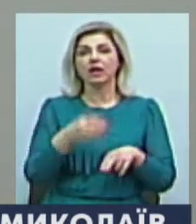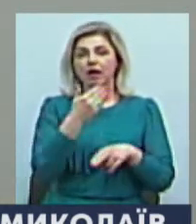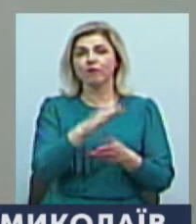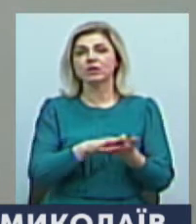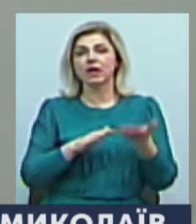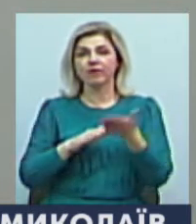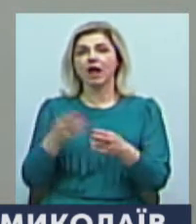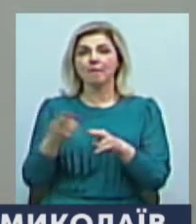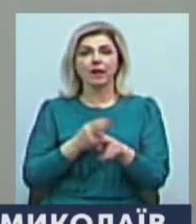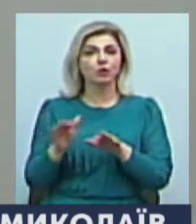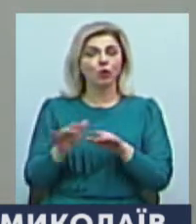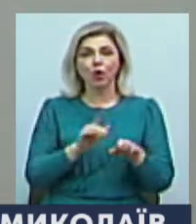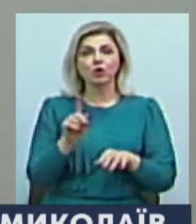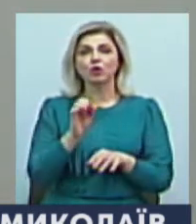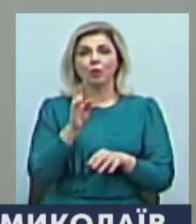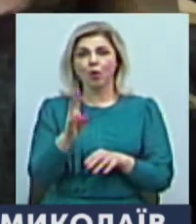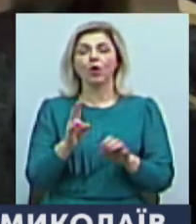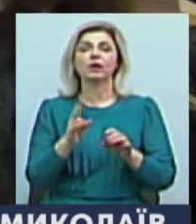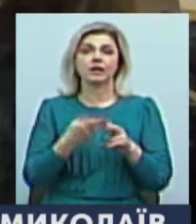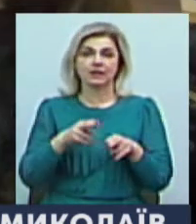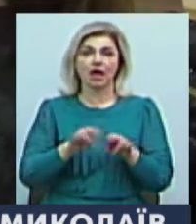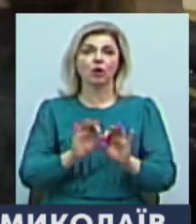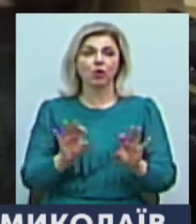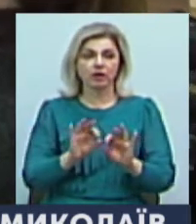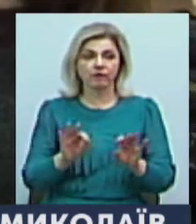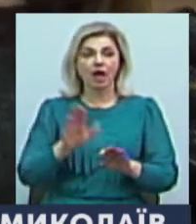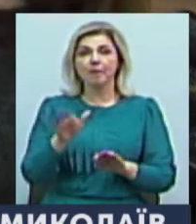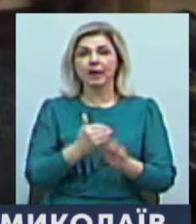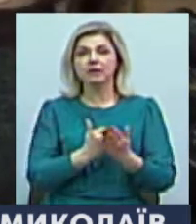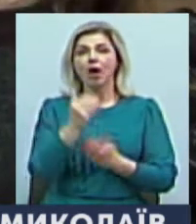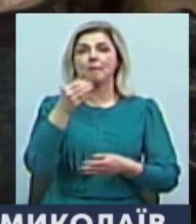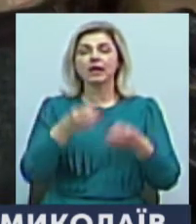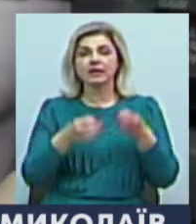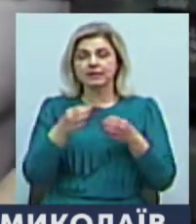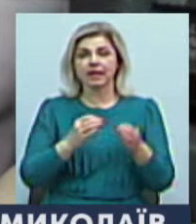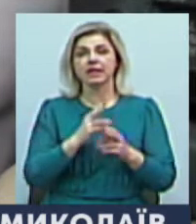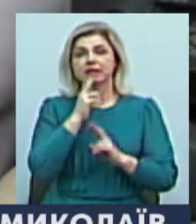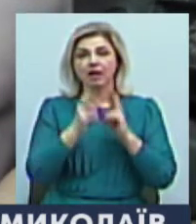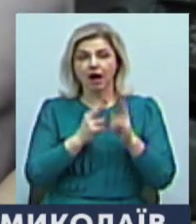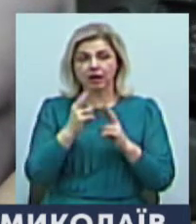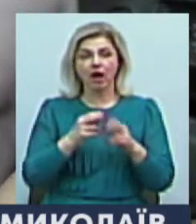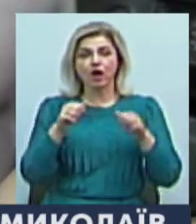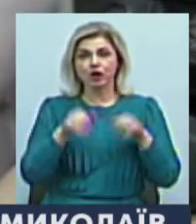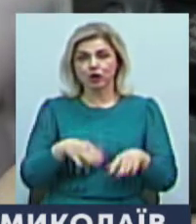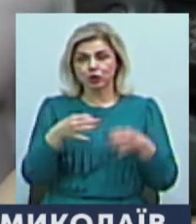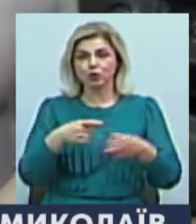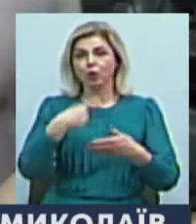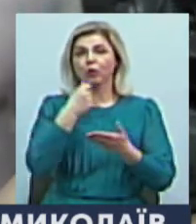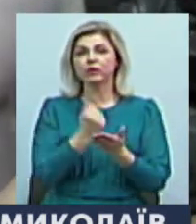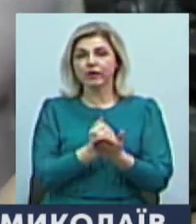руху, для того, щоб він це роз'яснив. Після апеляційної скарги обвинуваченого рішенням суду постановили,